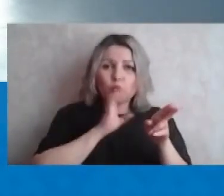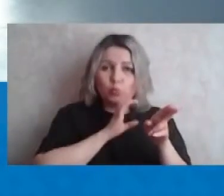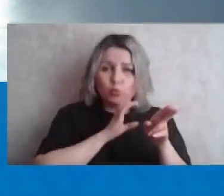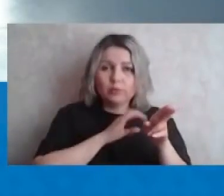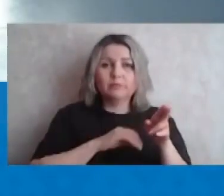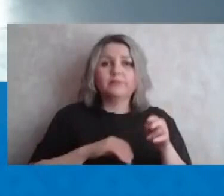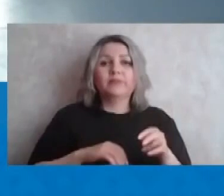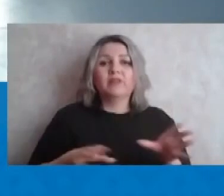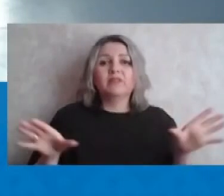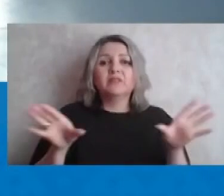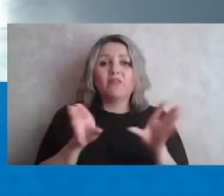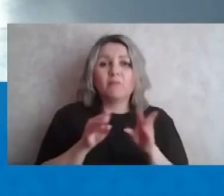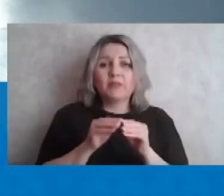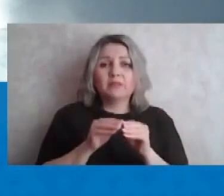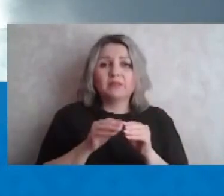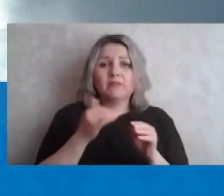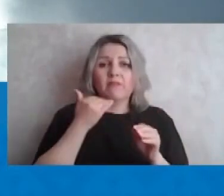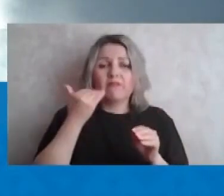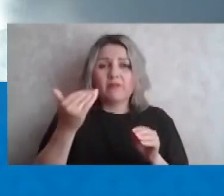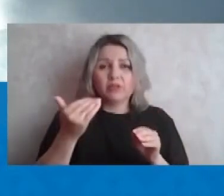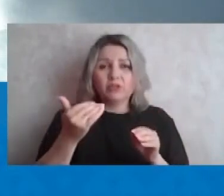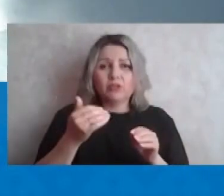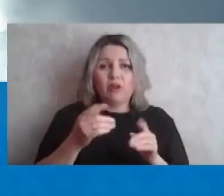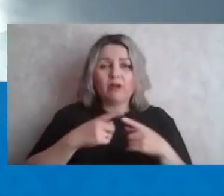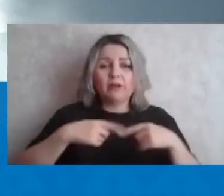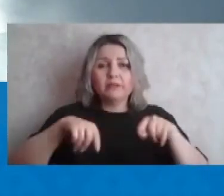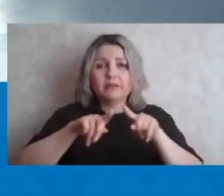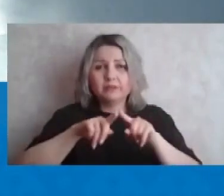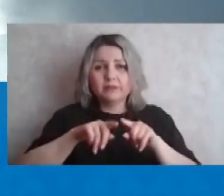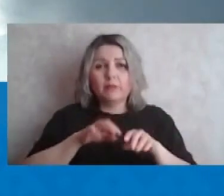совместно с вашей подрядной организацией, провести встречу с людьми.